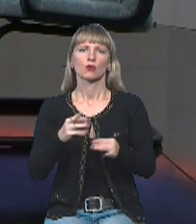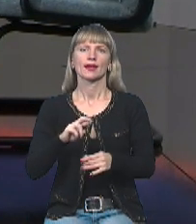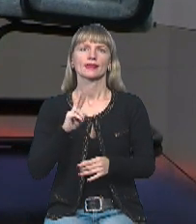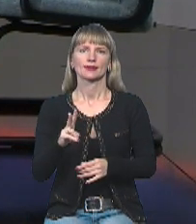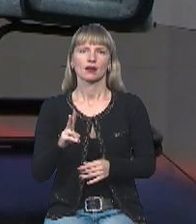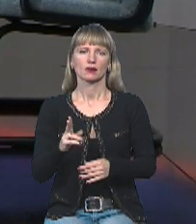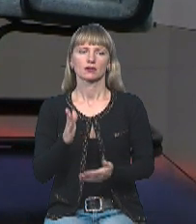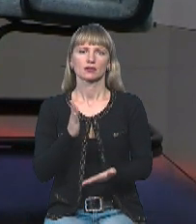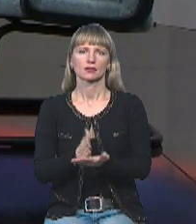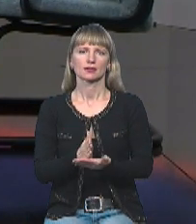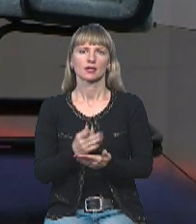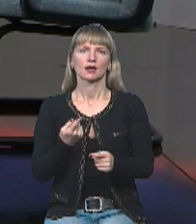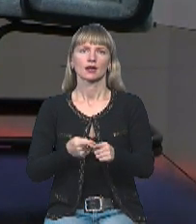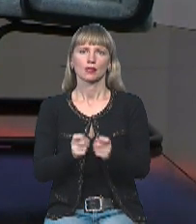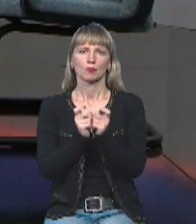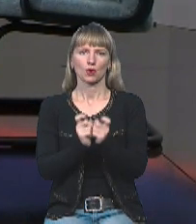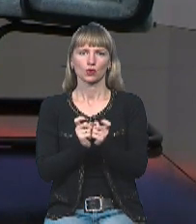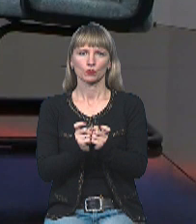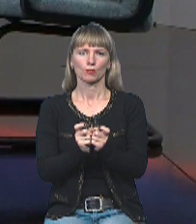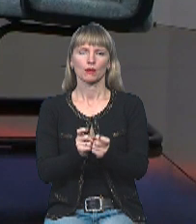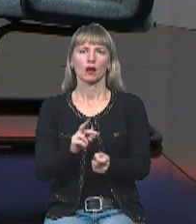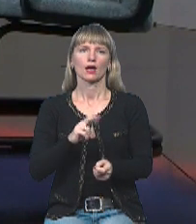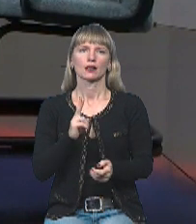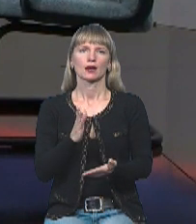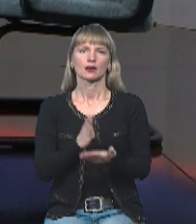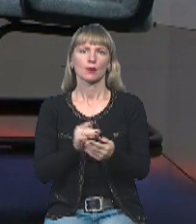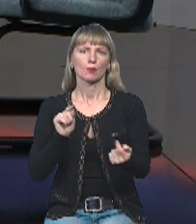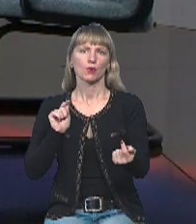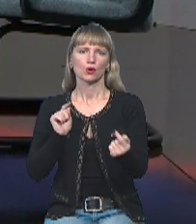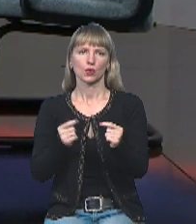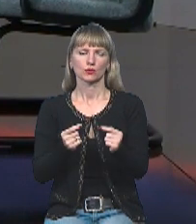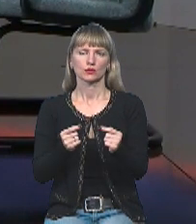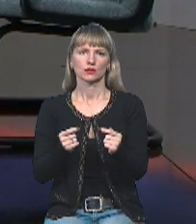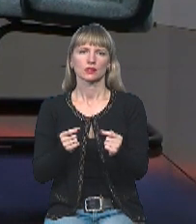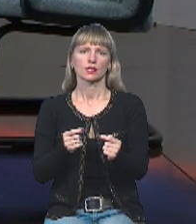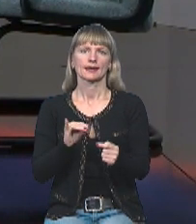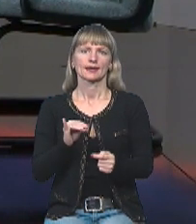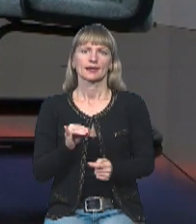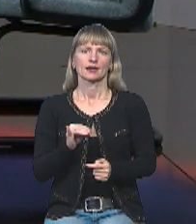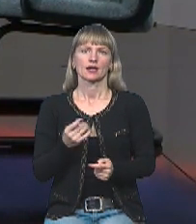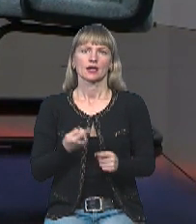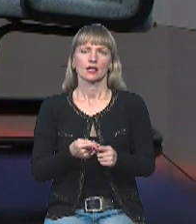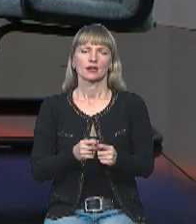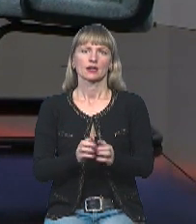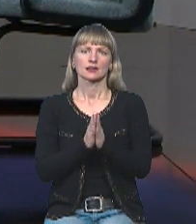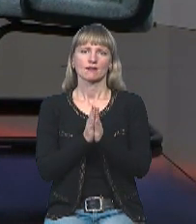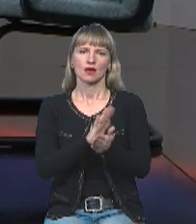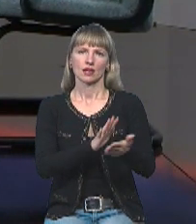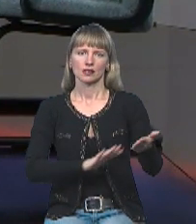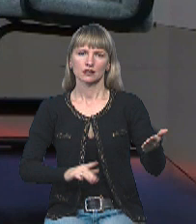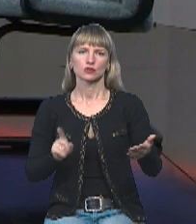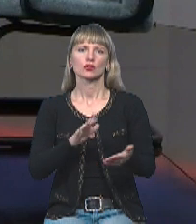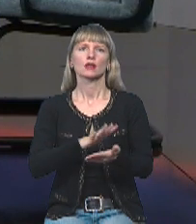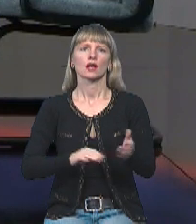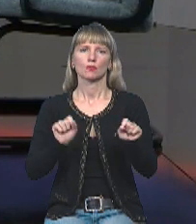як відбувається ця боротьба, як відбувається це протистояння, і оце звернення, і що далі може